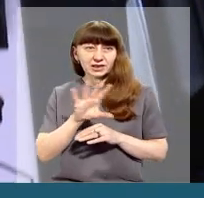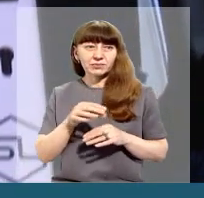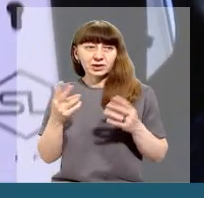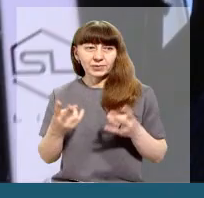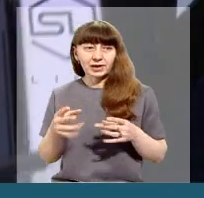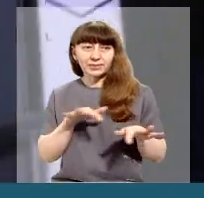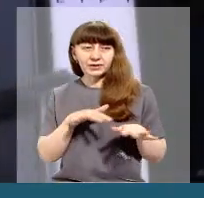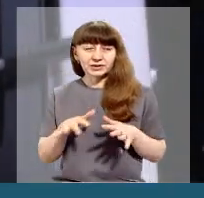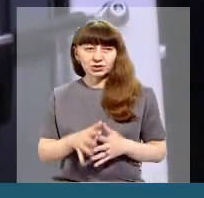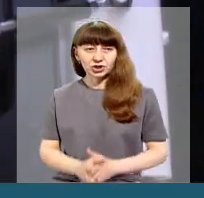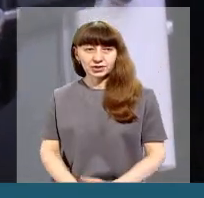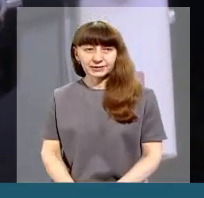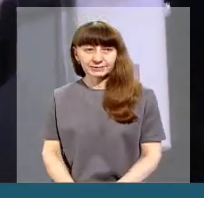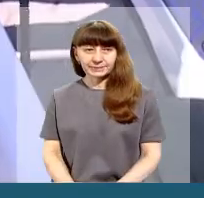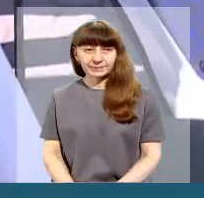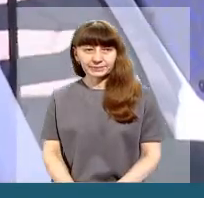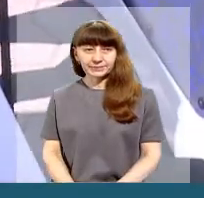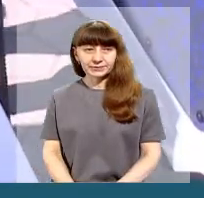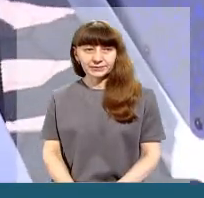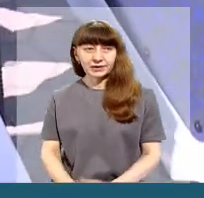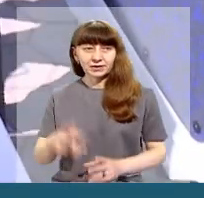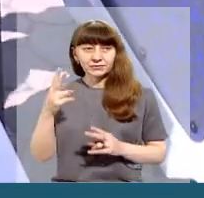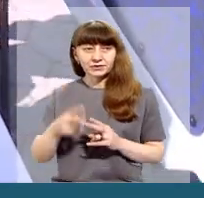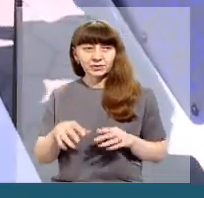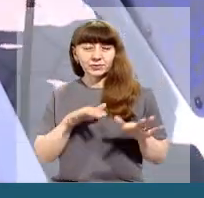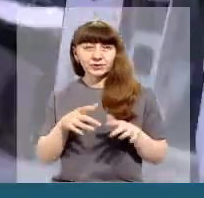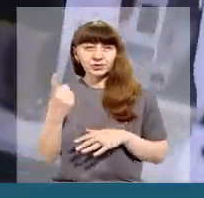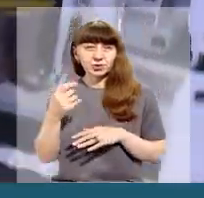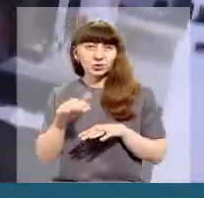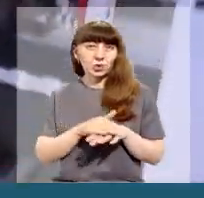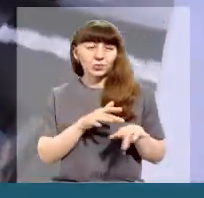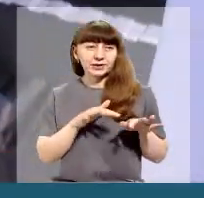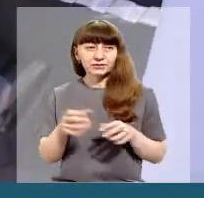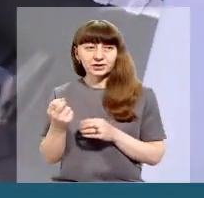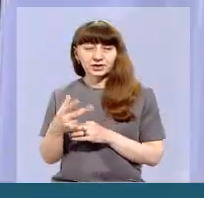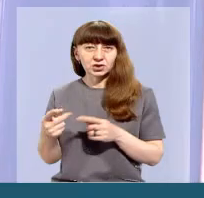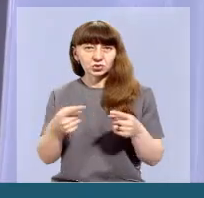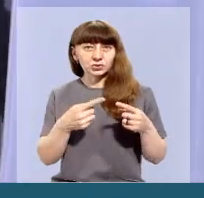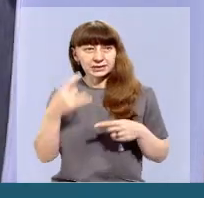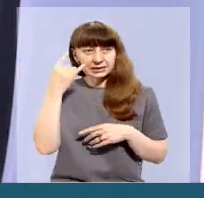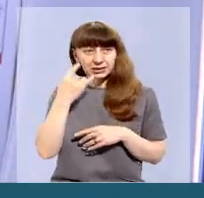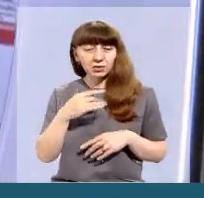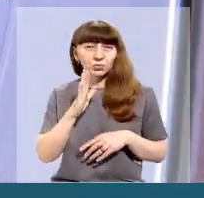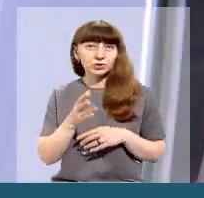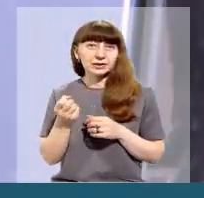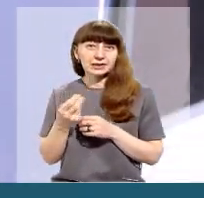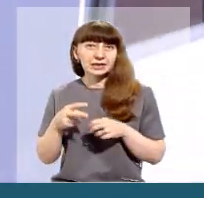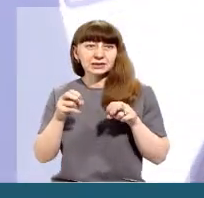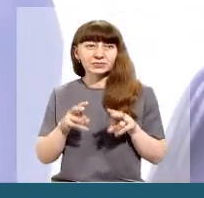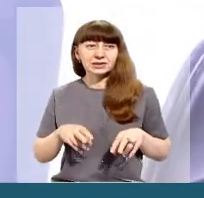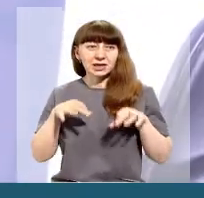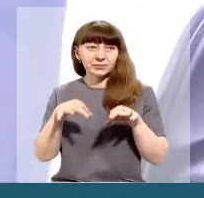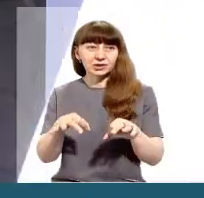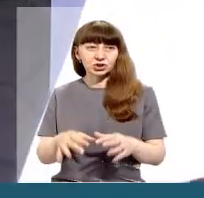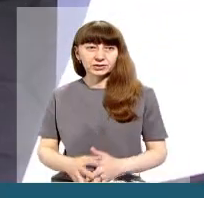необходимым для передвижения лиц с ограниченными возможностями. В завершении акции «100 добрых дел» в 13 регионах страны появится 13